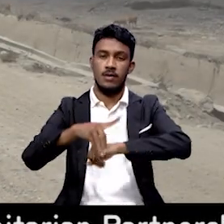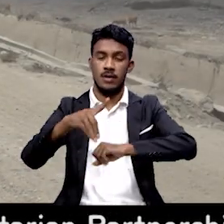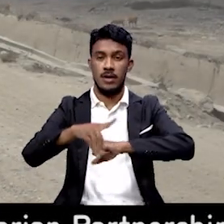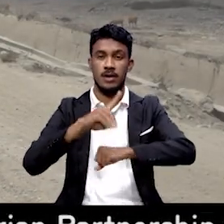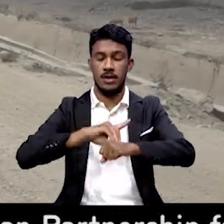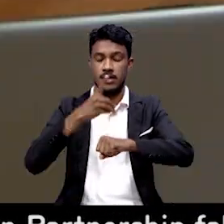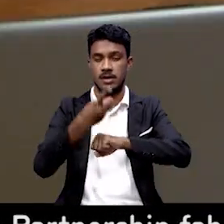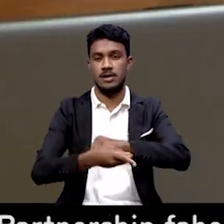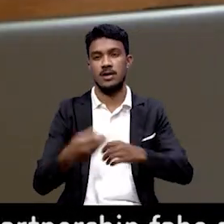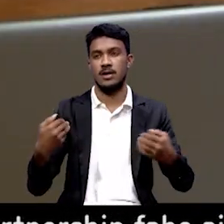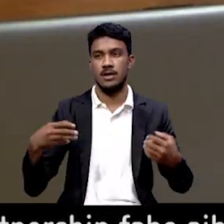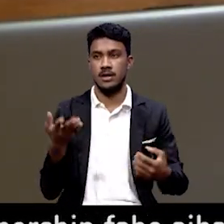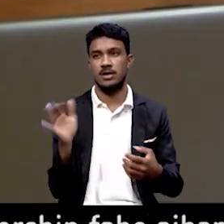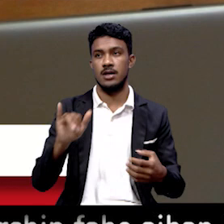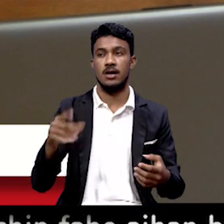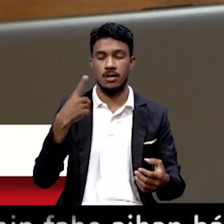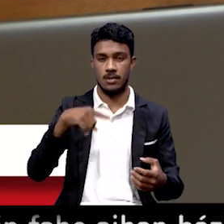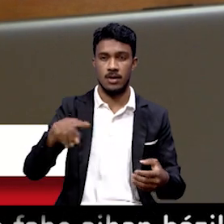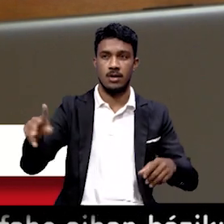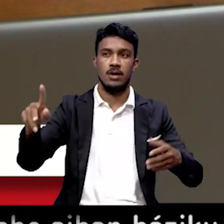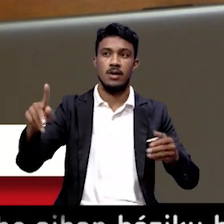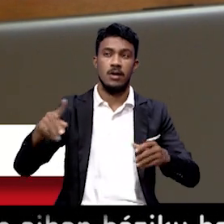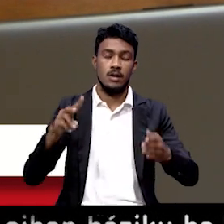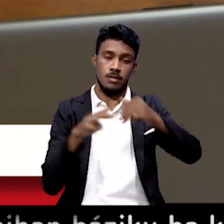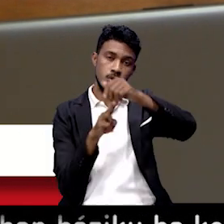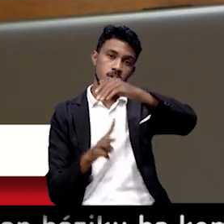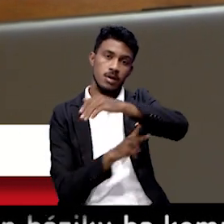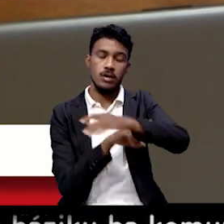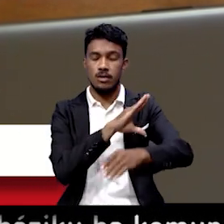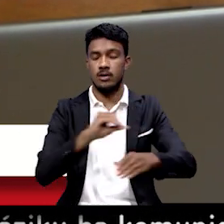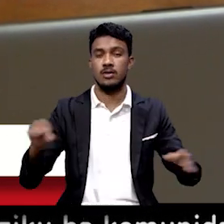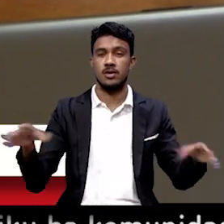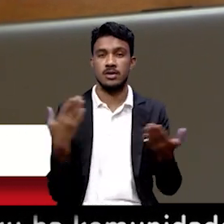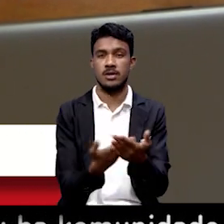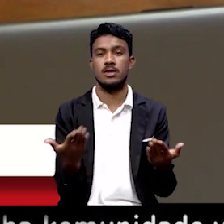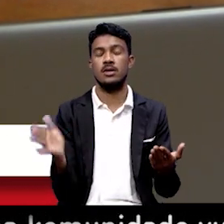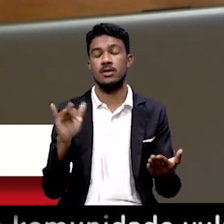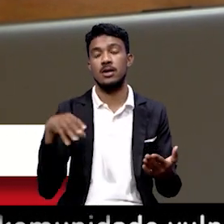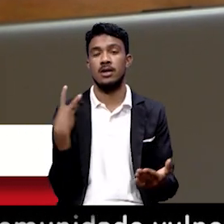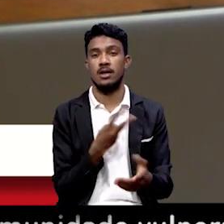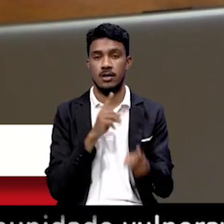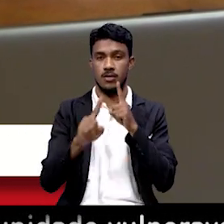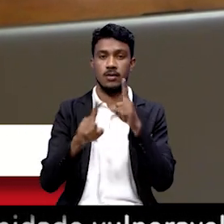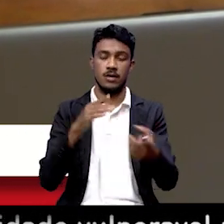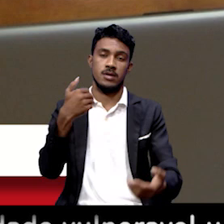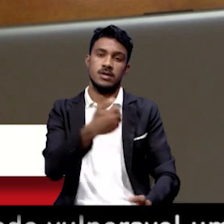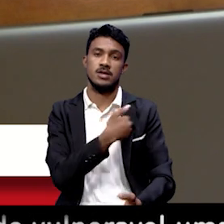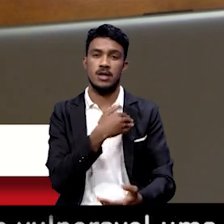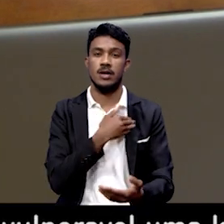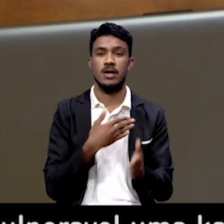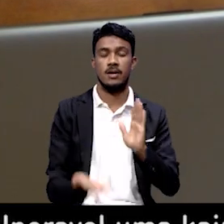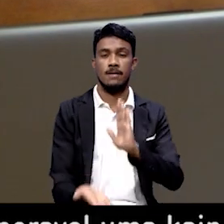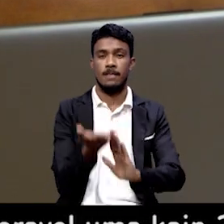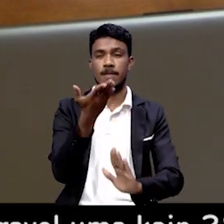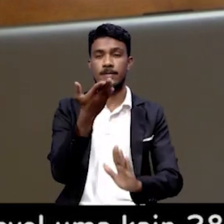ni alokasaun sira ba ba ponti ba sang sira nemos ita tu yang katak sidau maximiza